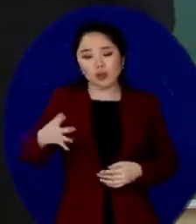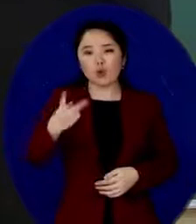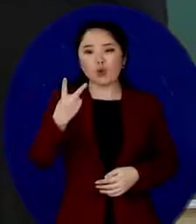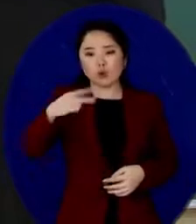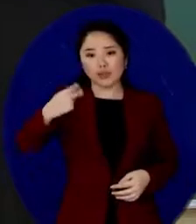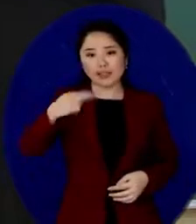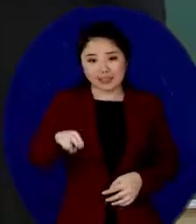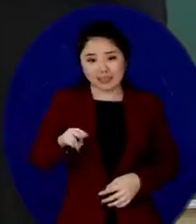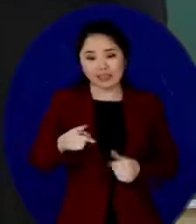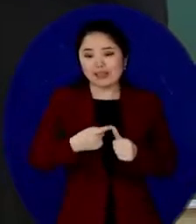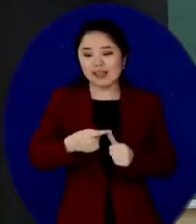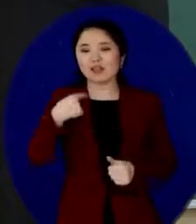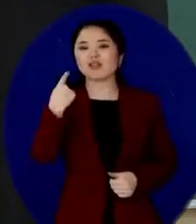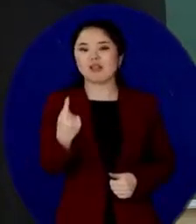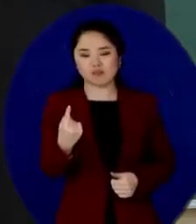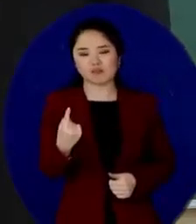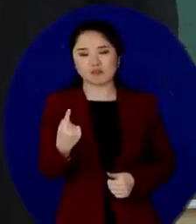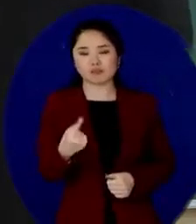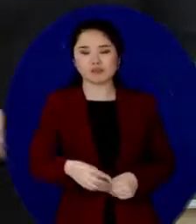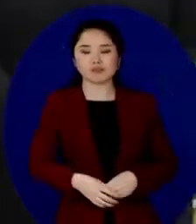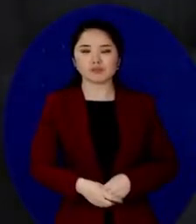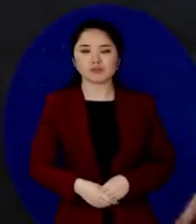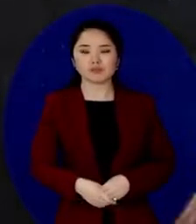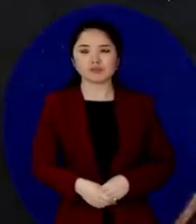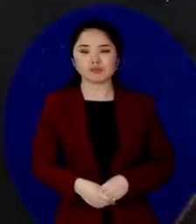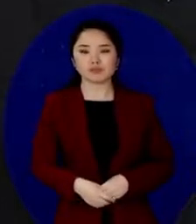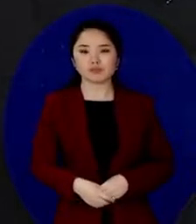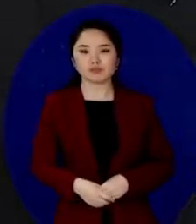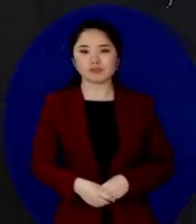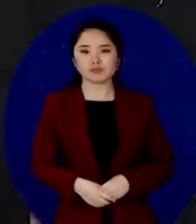үлдээд байгааг нь үлдэгдэл гэж цээжлэх юм байна.